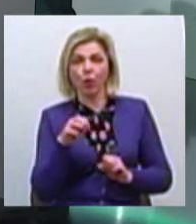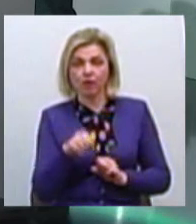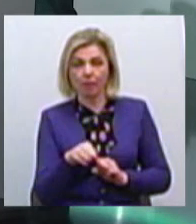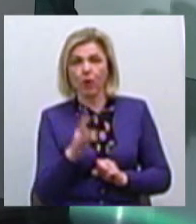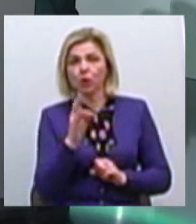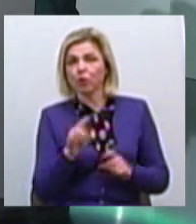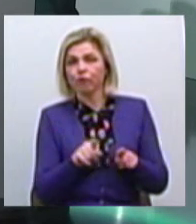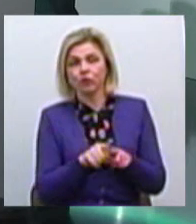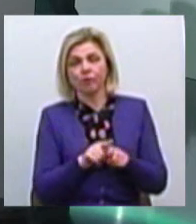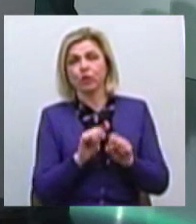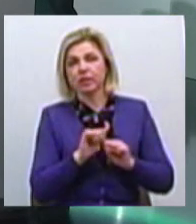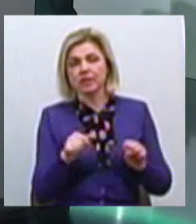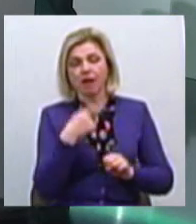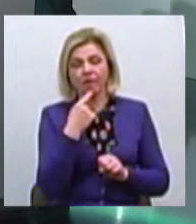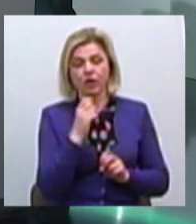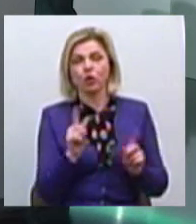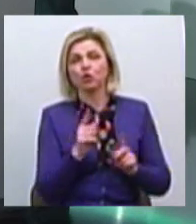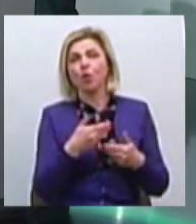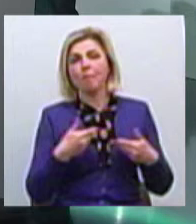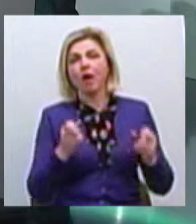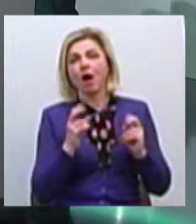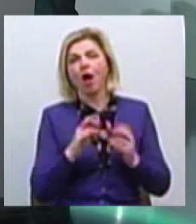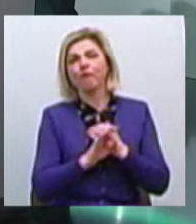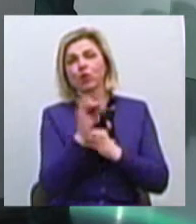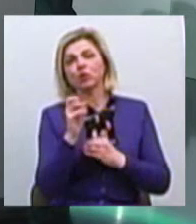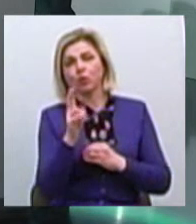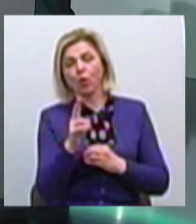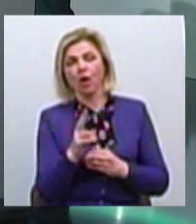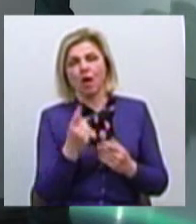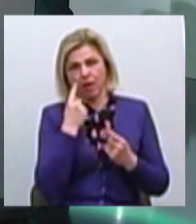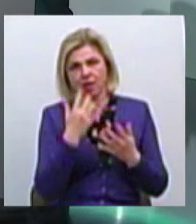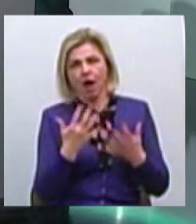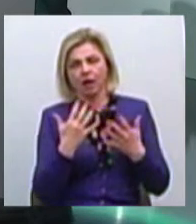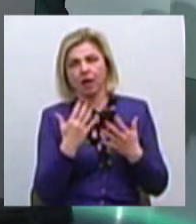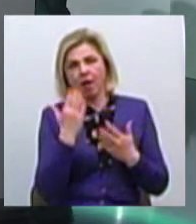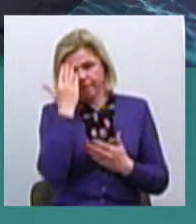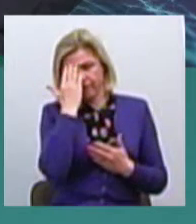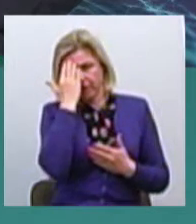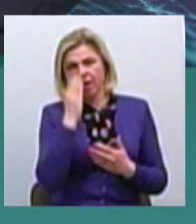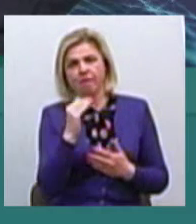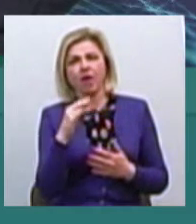нельзя говорить о том, что мы вот как Восток какие-то там, яркие фанатики.